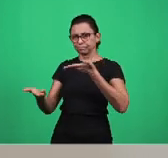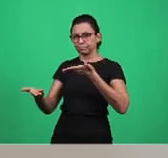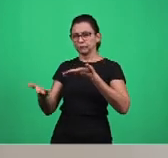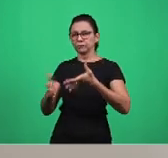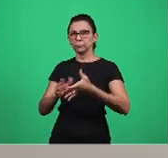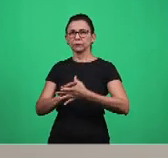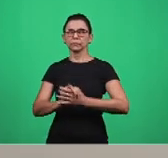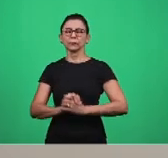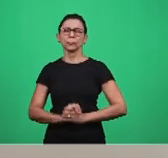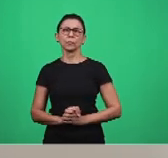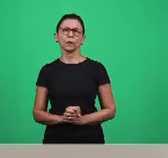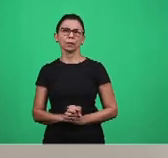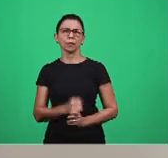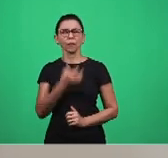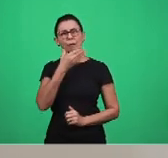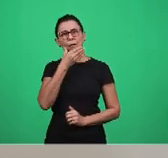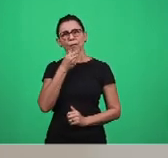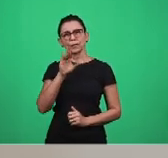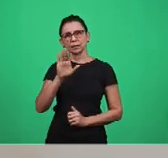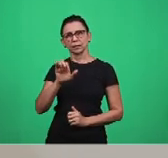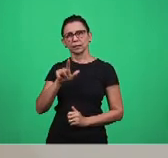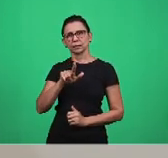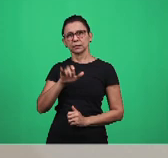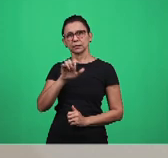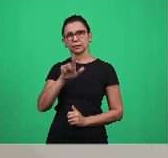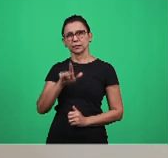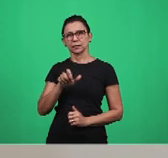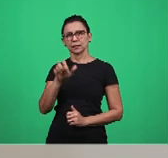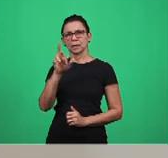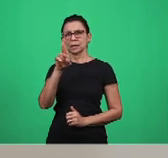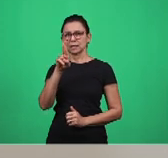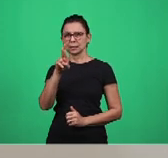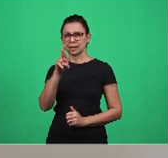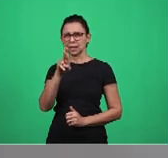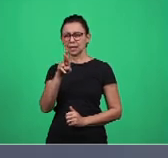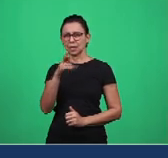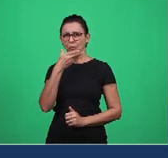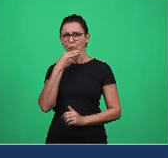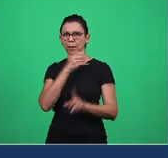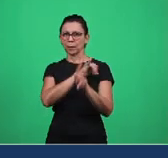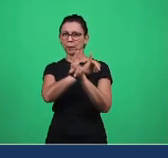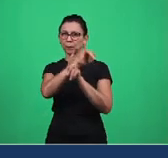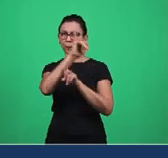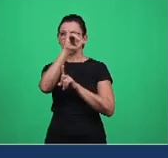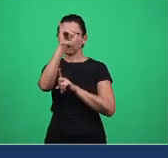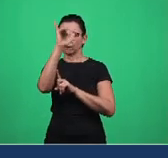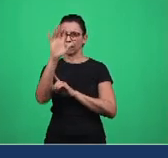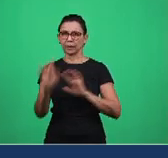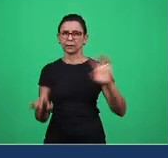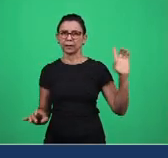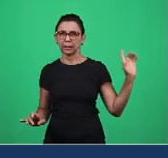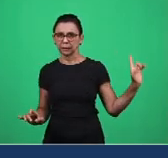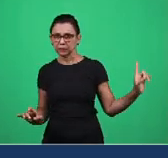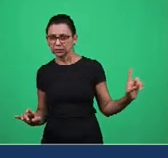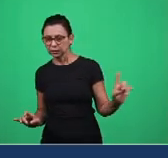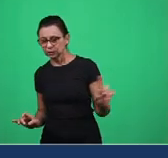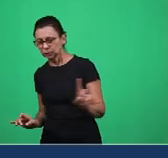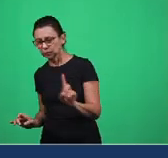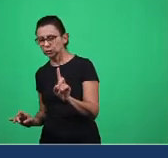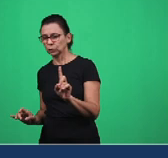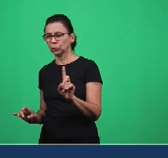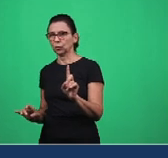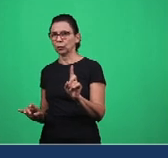dit, regardez bien, nous avons de la nourriture, nous avons de la paille et